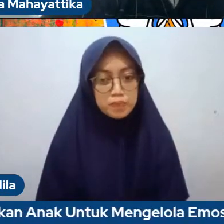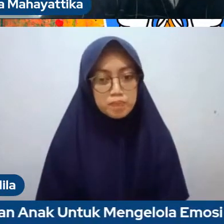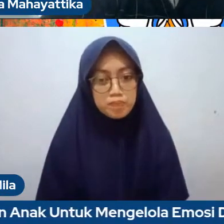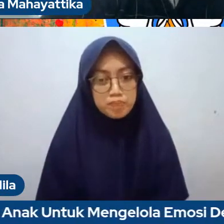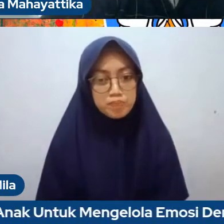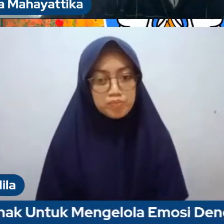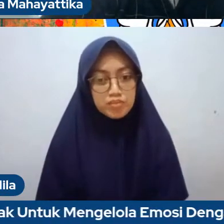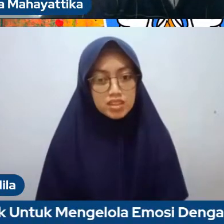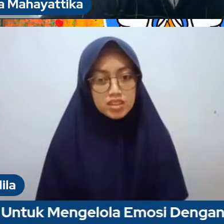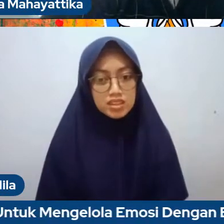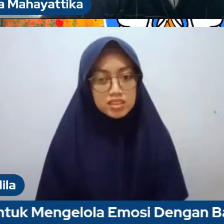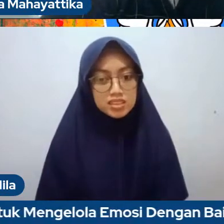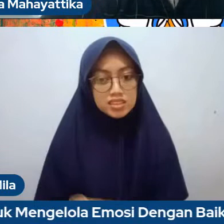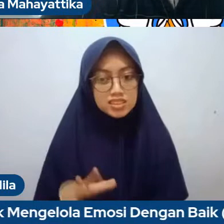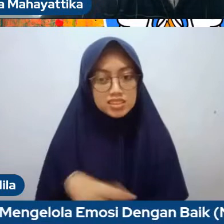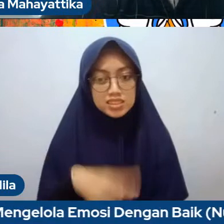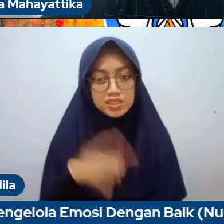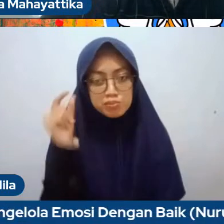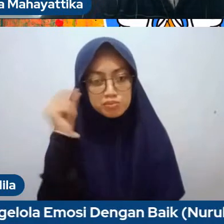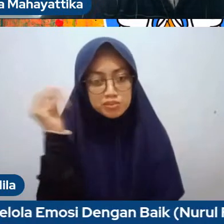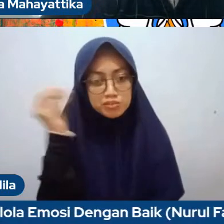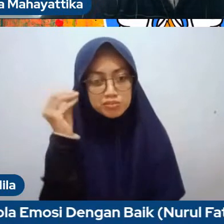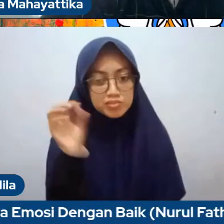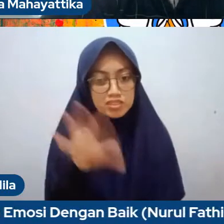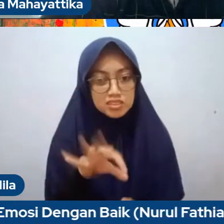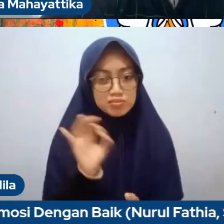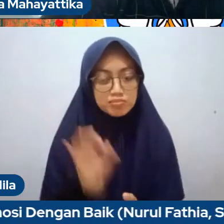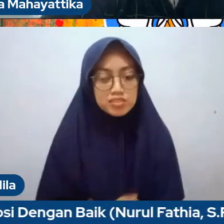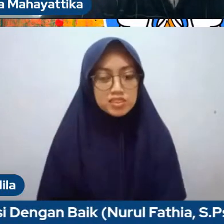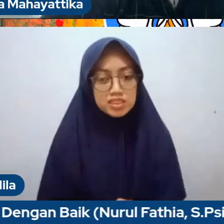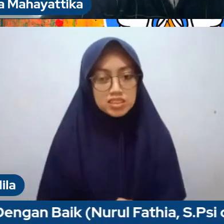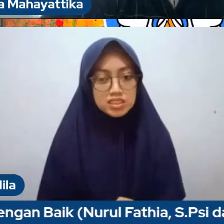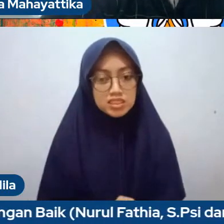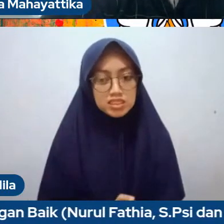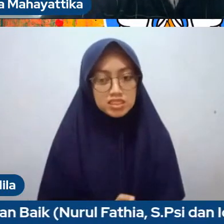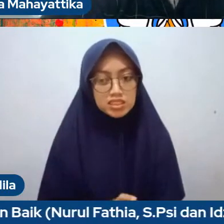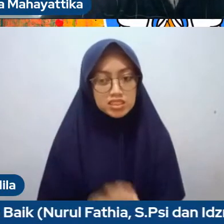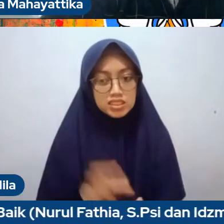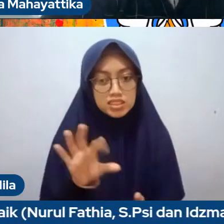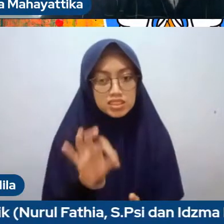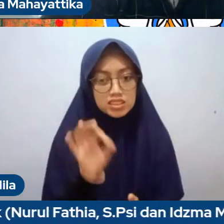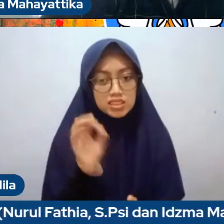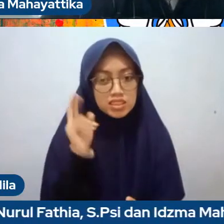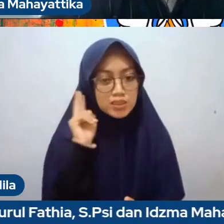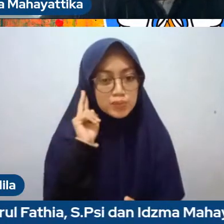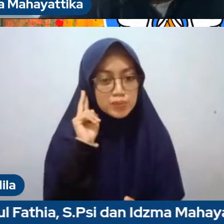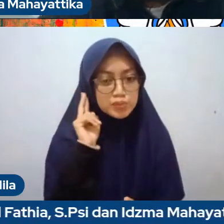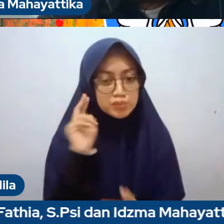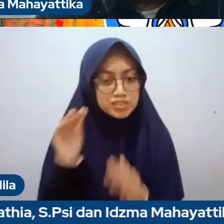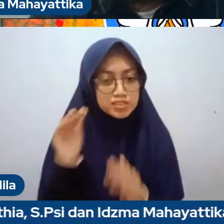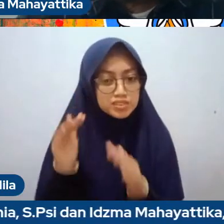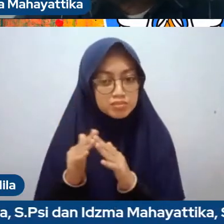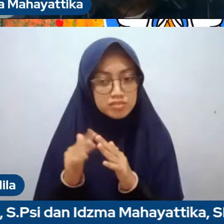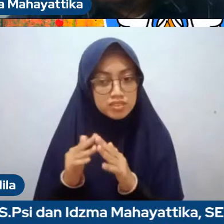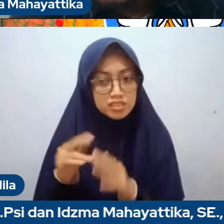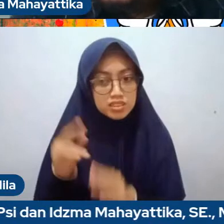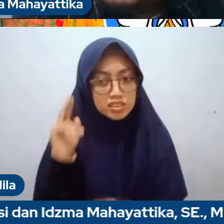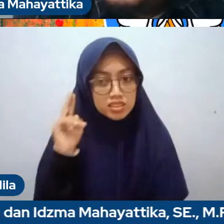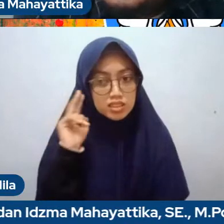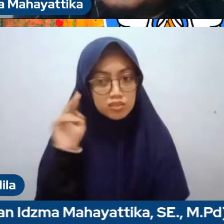Ini, aduh, jadi saya mana ini ya? Ini boleh deh ini, yang kasihan yang ibu-ibu di rumah nih. Ibu